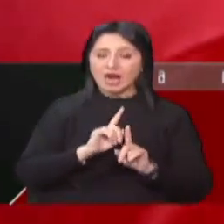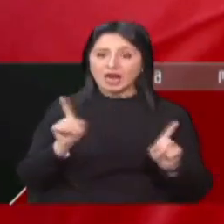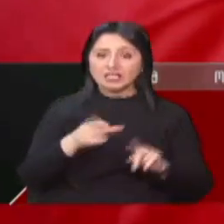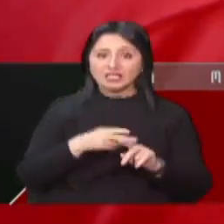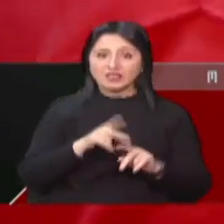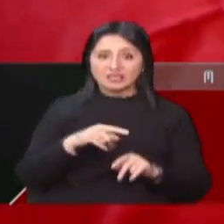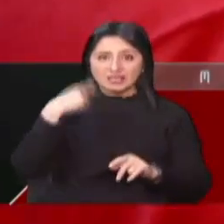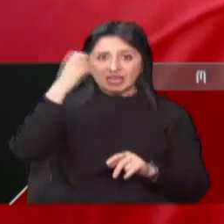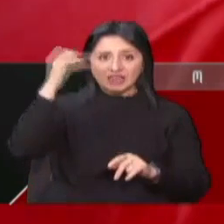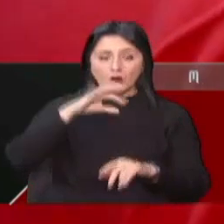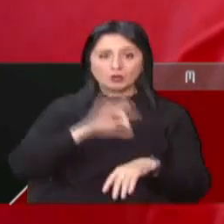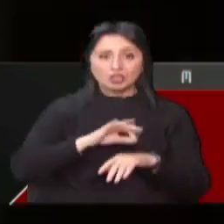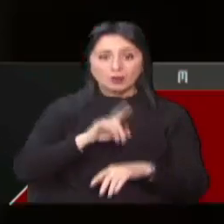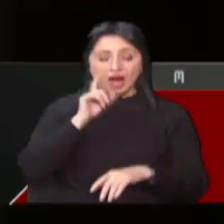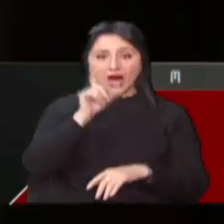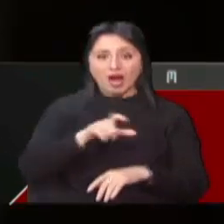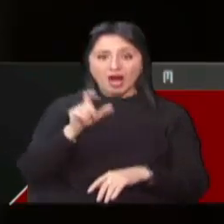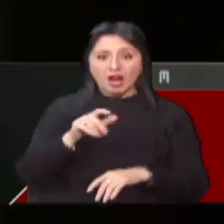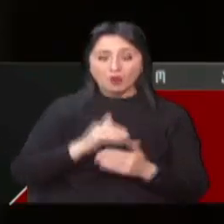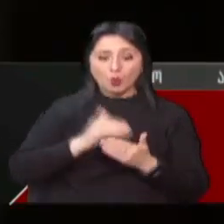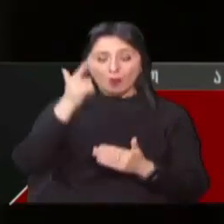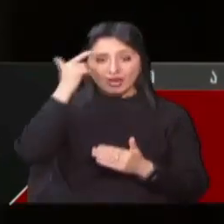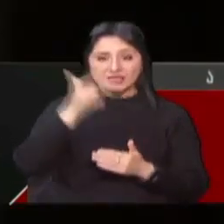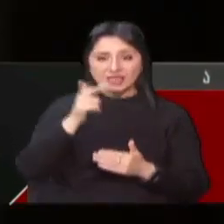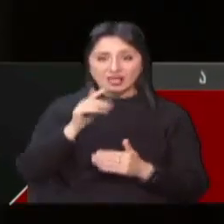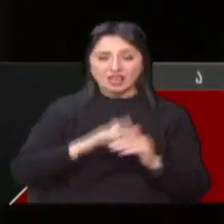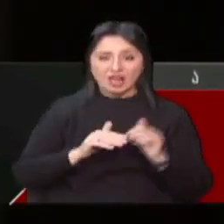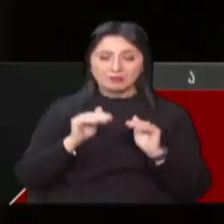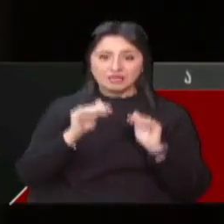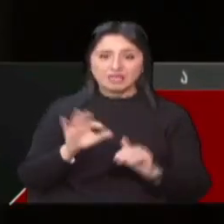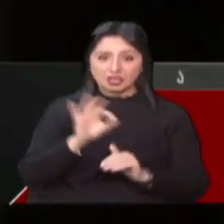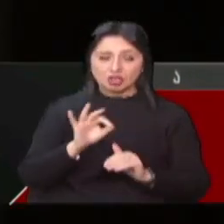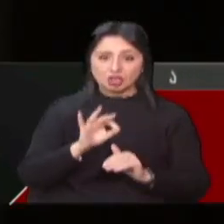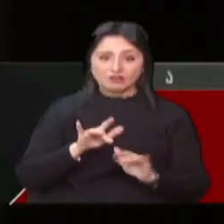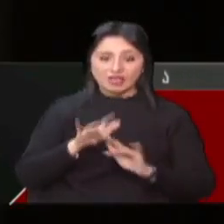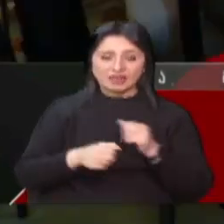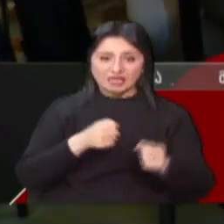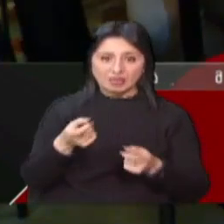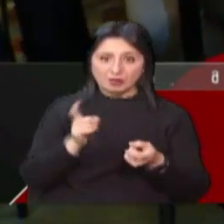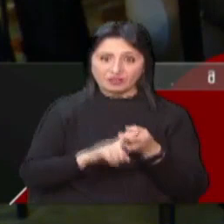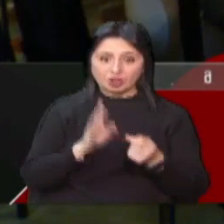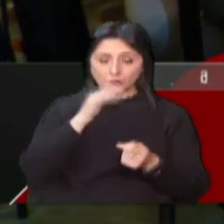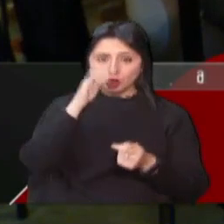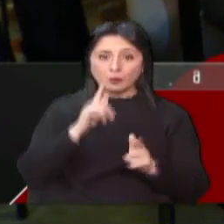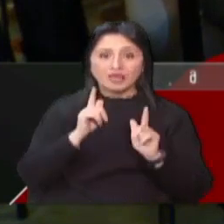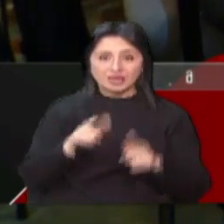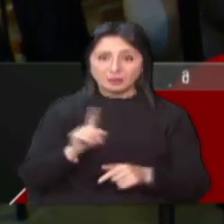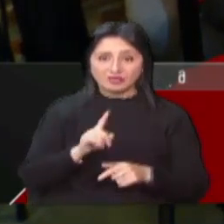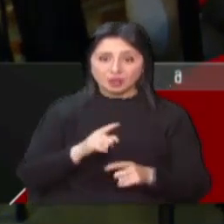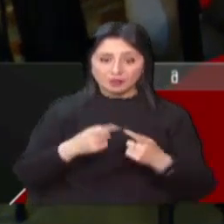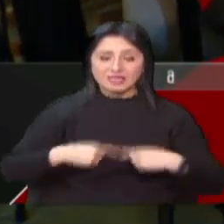განსაკუთრებით ეს დაუნის სინდრომის მქონე ახალგაზრდების უმაღლეს განათლებაზე ხელმისაწვდომობასა და დასაქმებას ეხება. მშობლები თანხმდებიან,